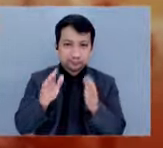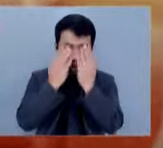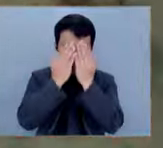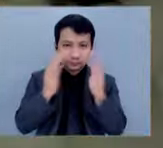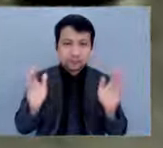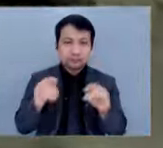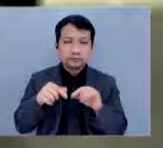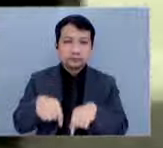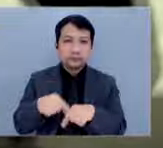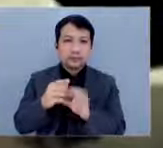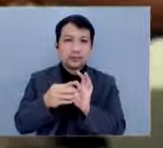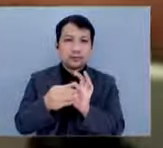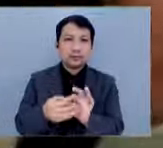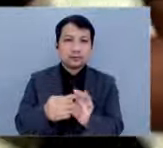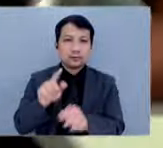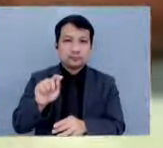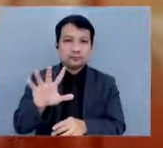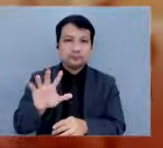dito sa